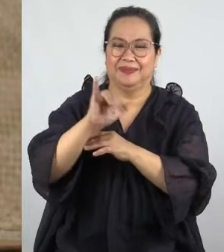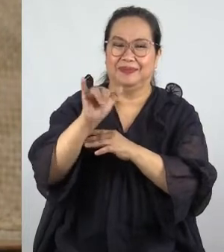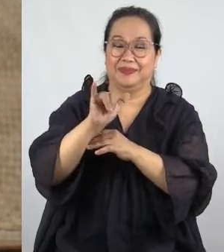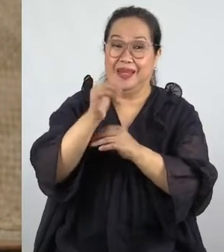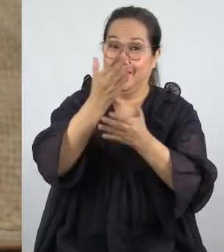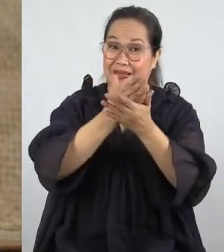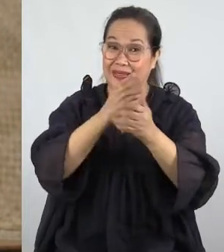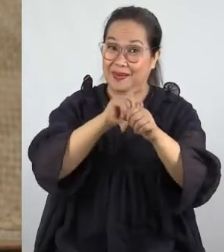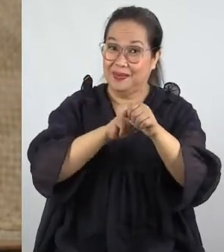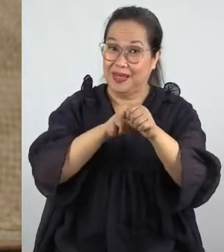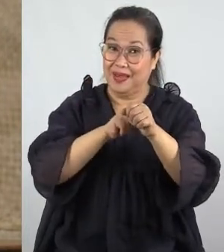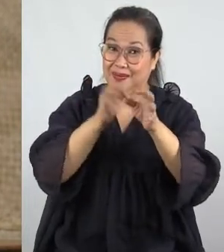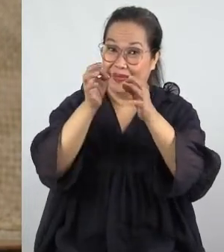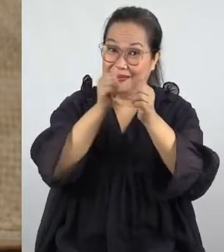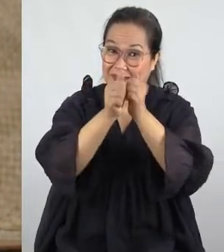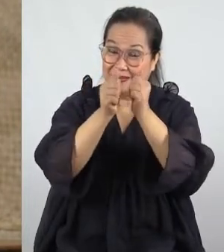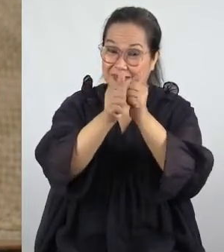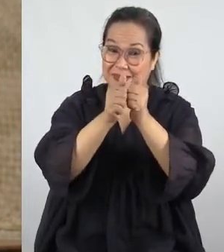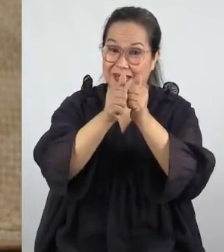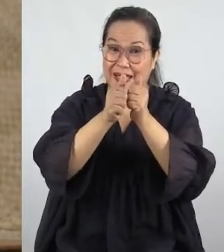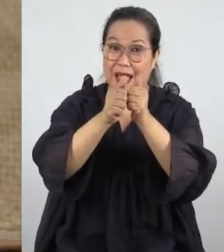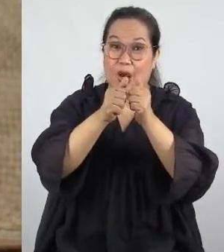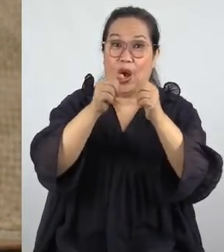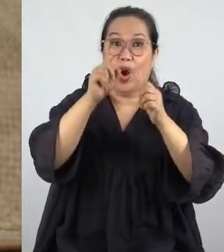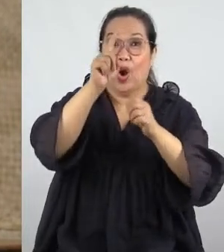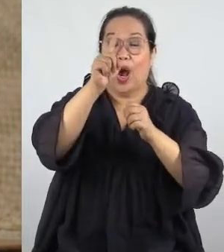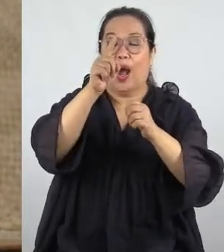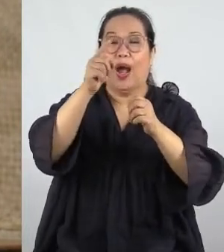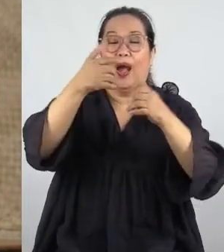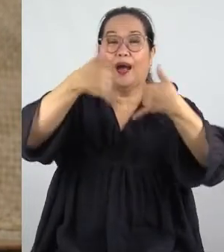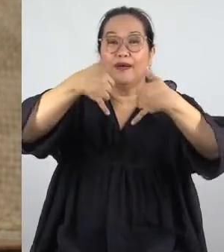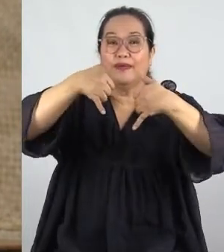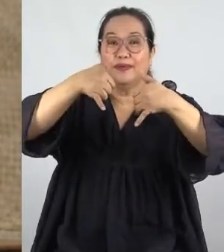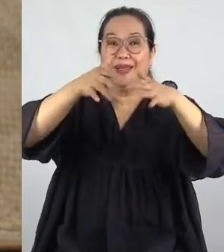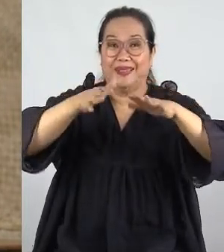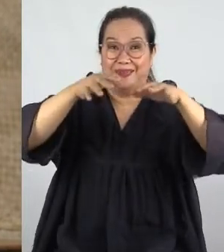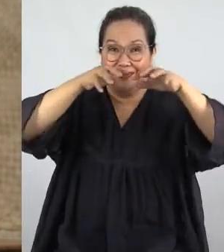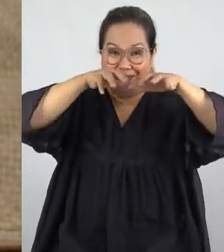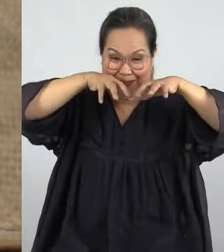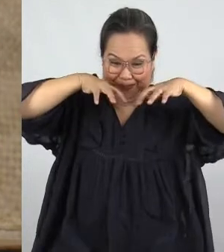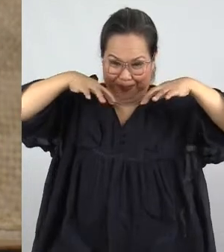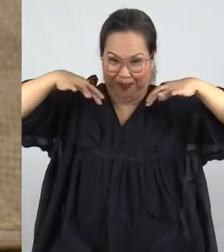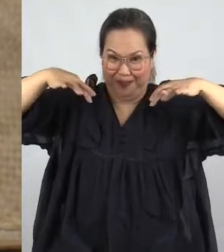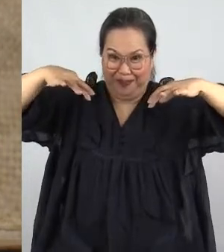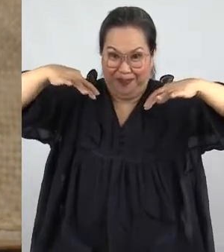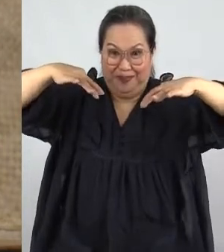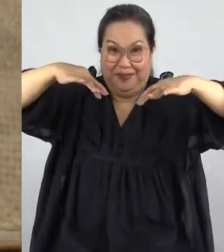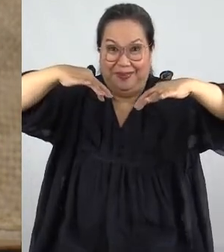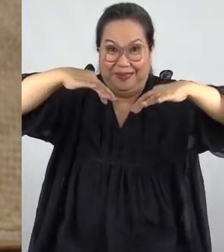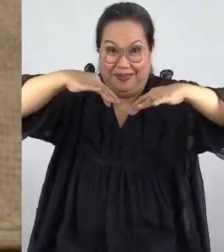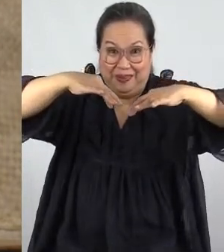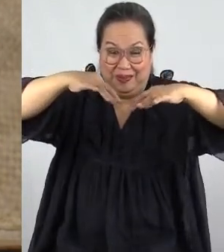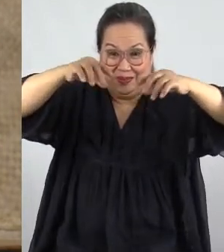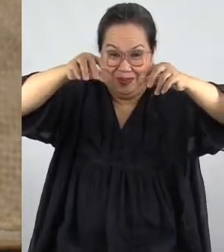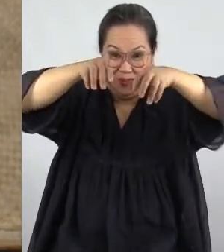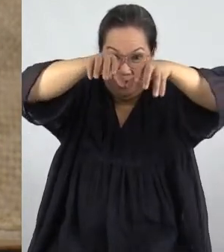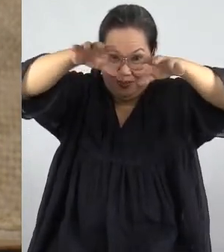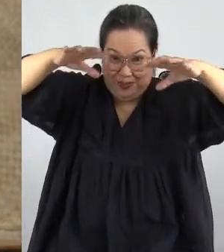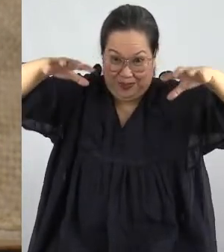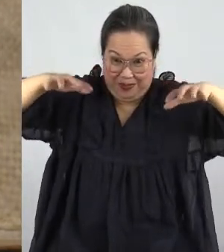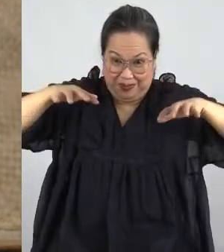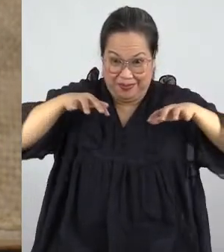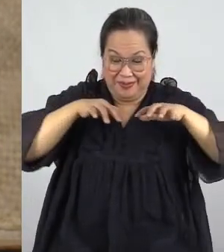Kuminsan po ang definition niyan ay isang stadium. Kuminsan po ang definition niyan ay isang stadium